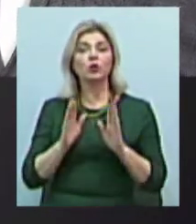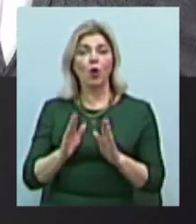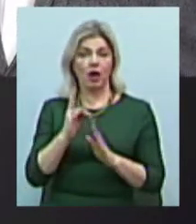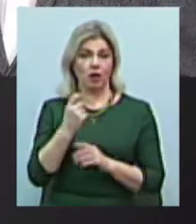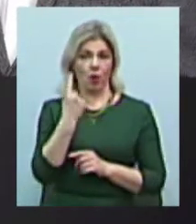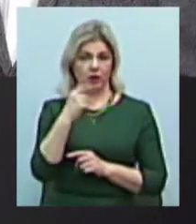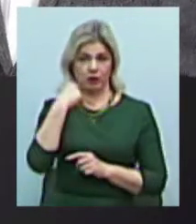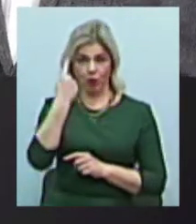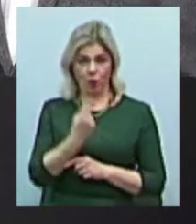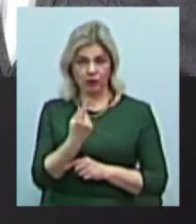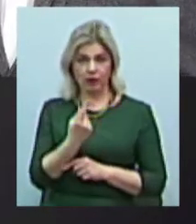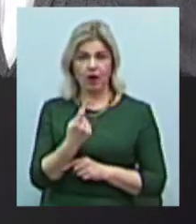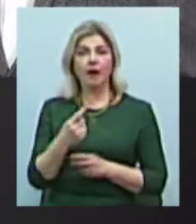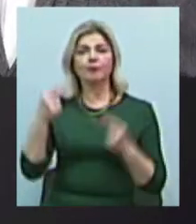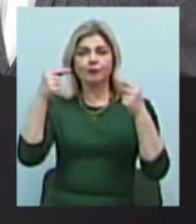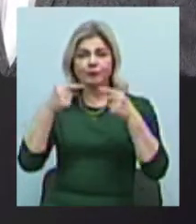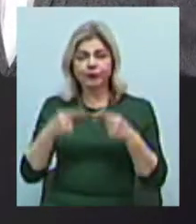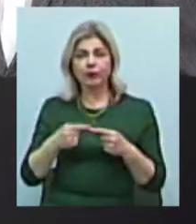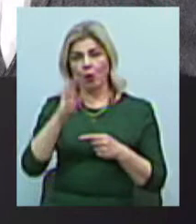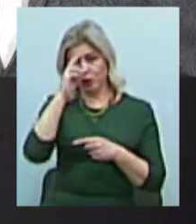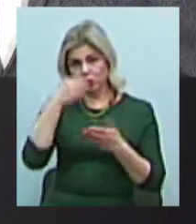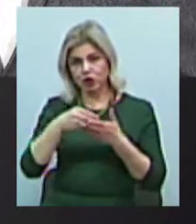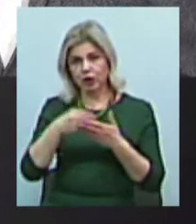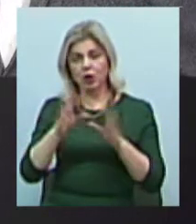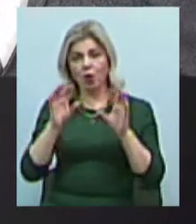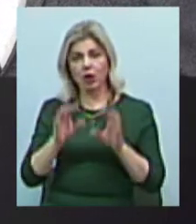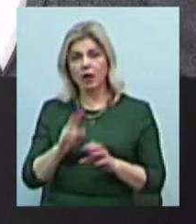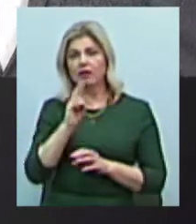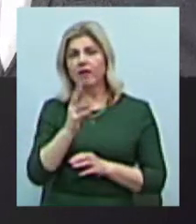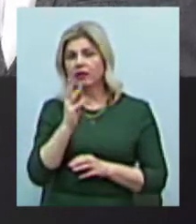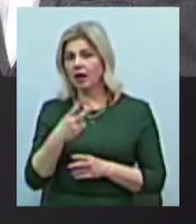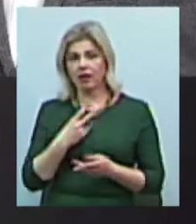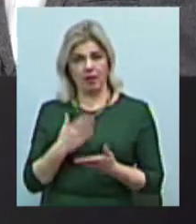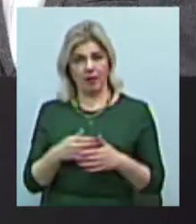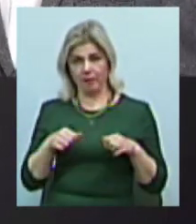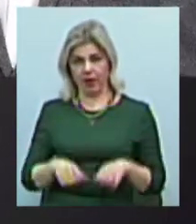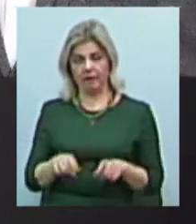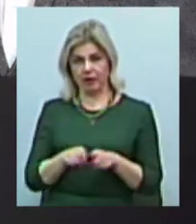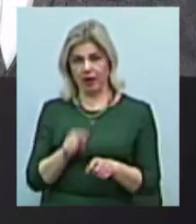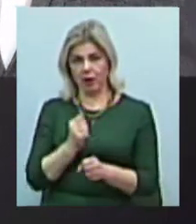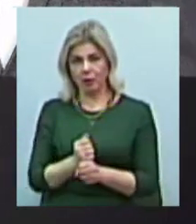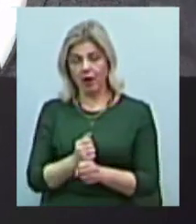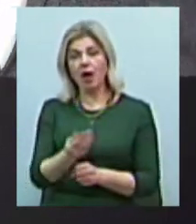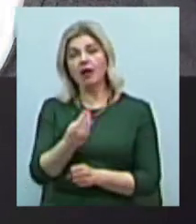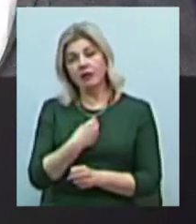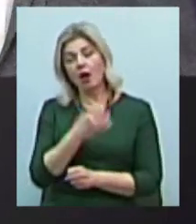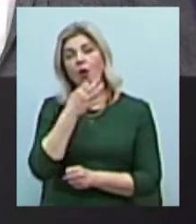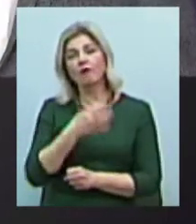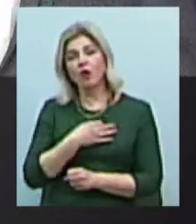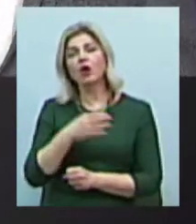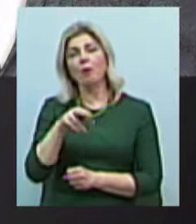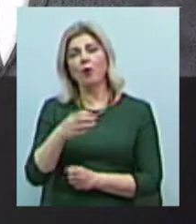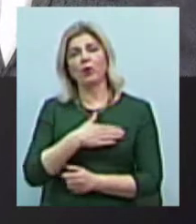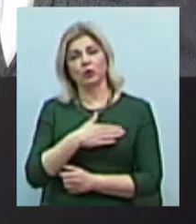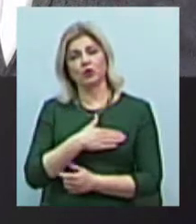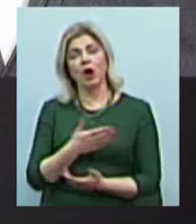Тобто, відповідно до бюджетного кодексу, на 2-3 роки я не маю права цього робити. Тепер дайте мені, будь ласка, відповідь просто людську, логічну.